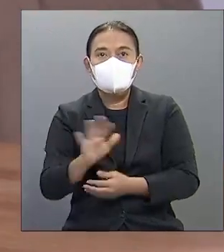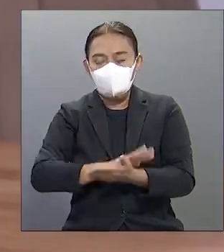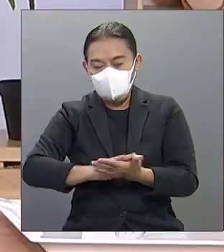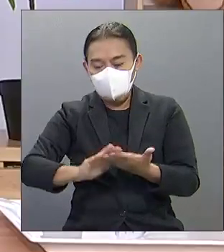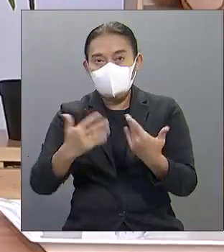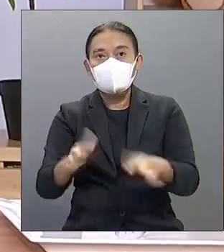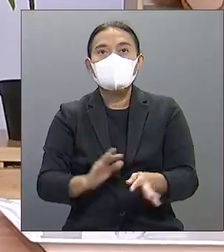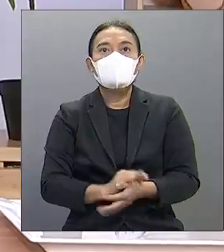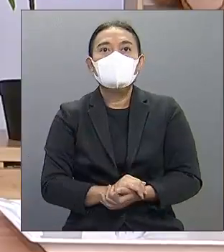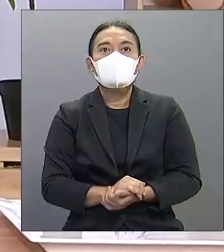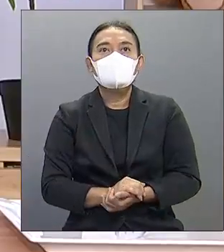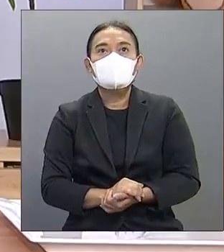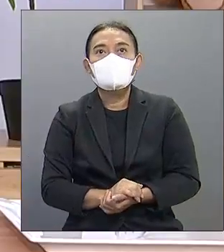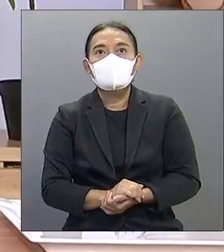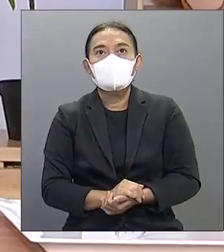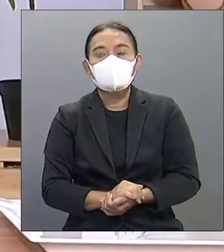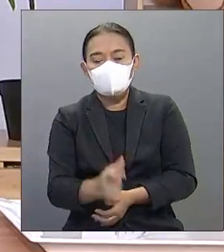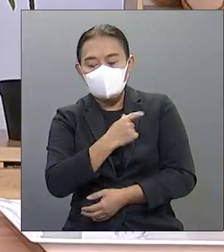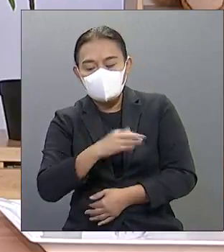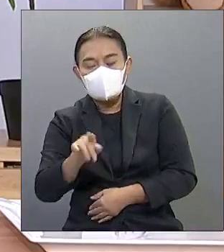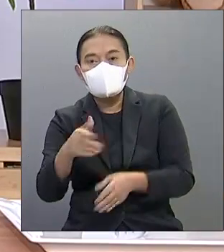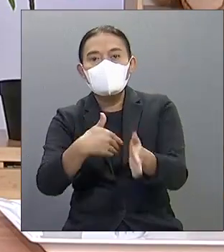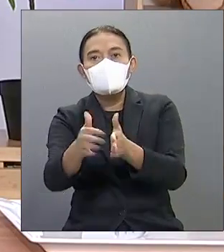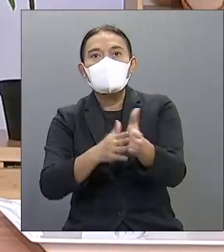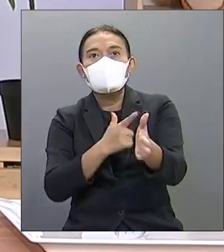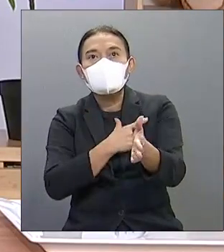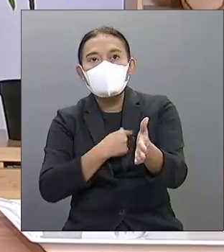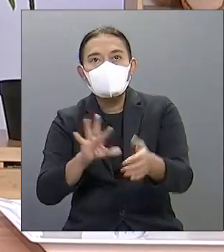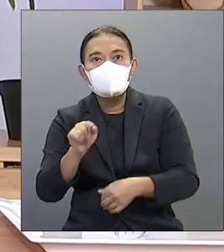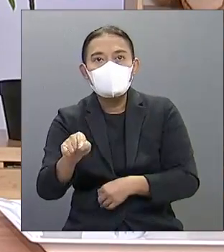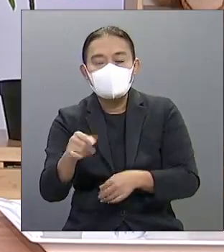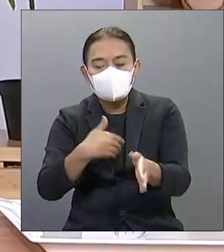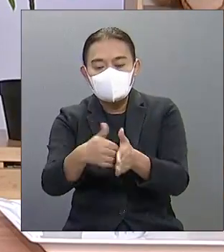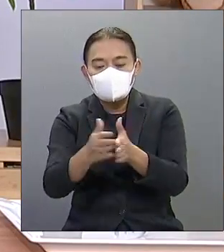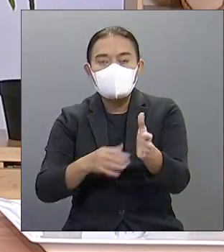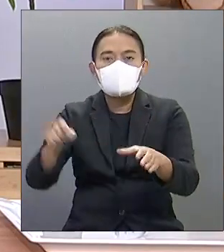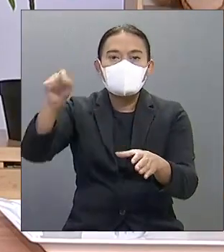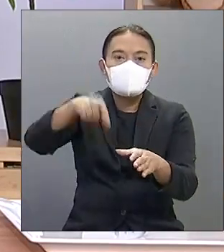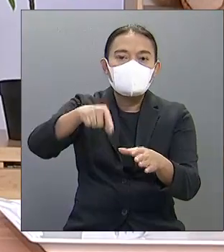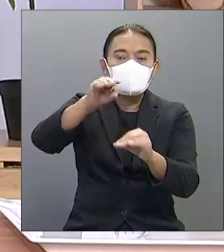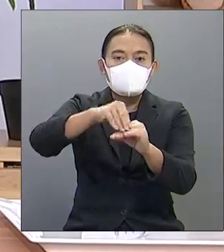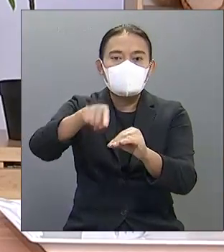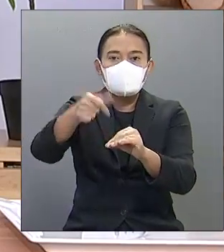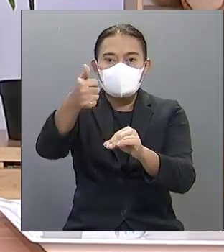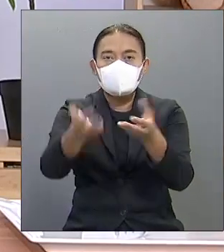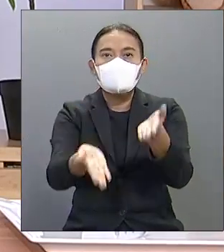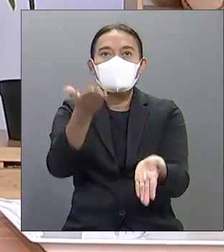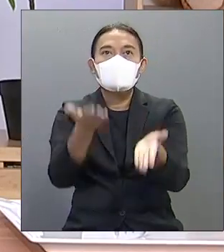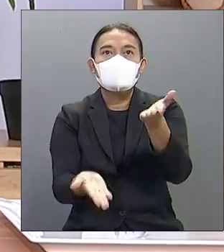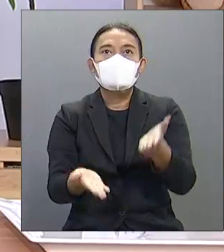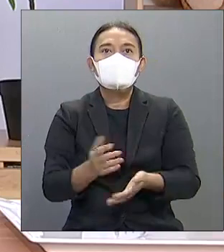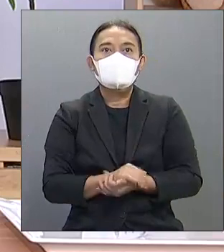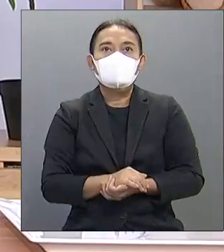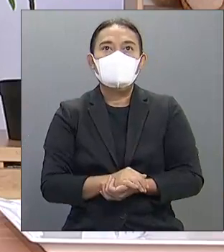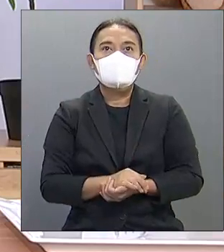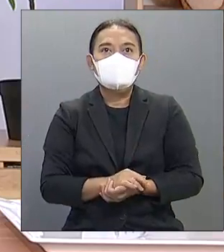ร้อยแล้วนะคะถ้าสมมุติคุณผู้ชมไม่ชอบสีแล้วอยากจะเติมสีลงไปให้มันเข้มขึ้นก็ได้นะคะอันนี้เป็นสีแบบจริ